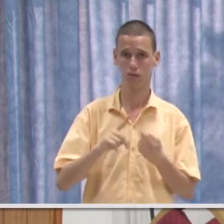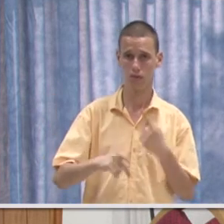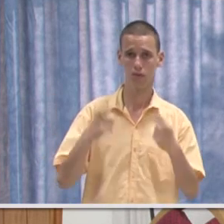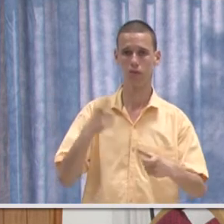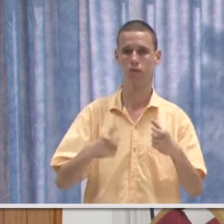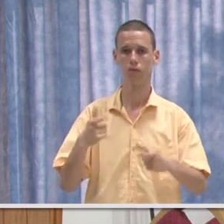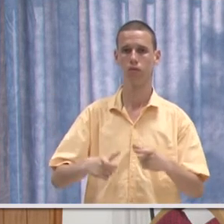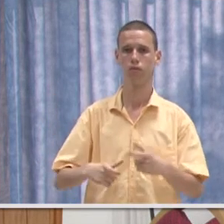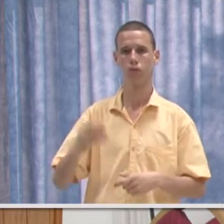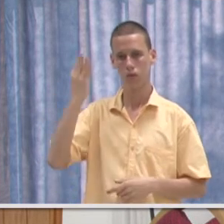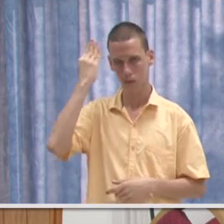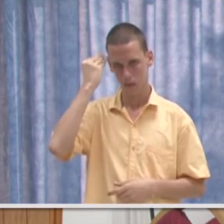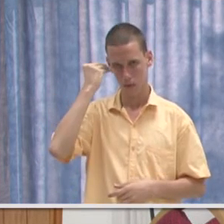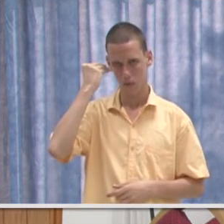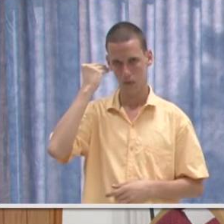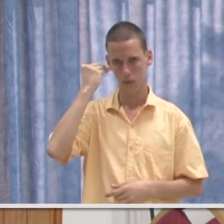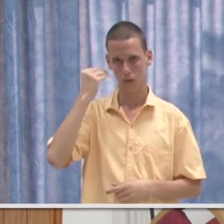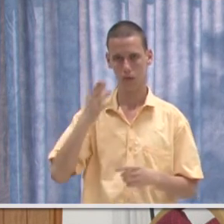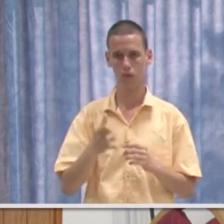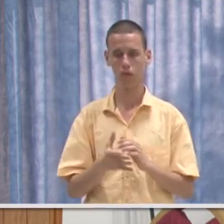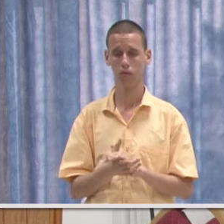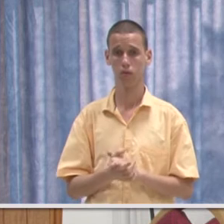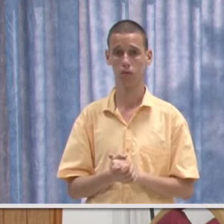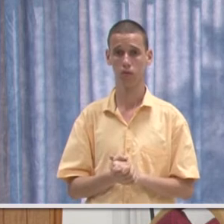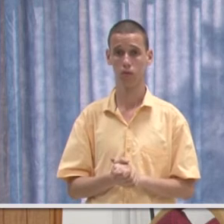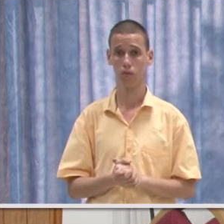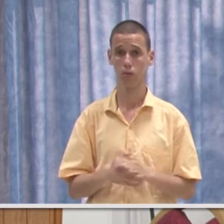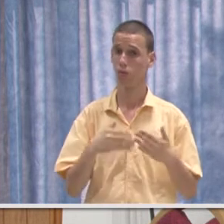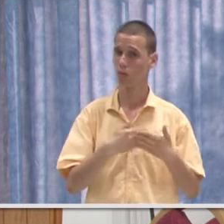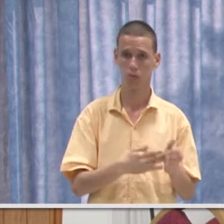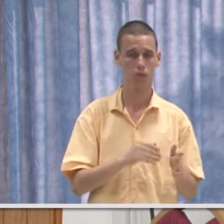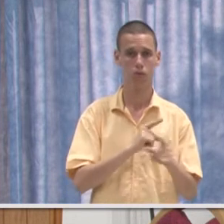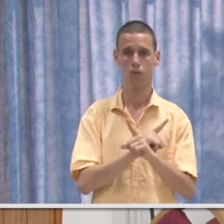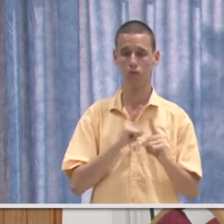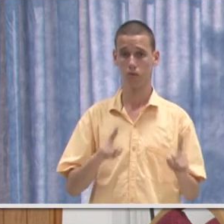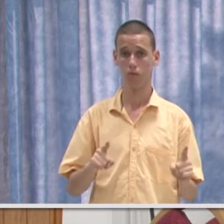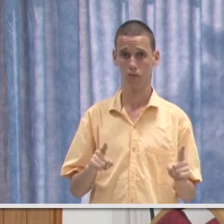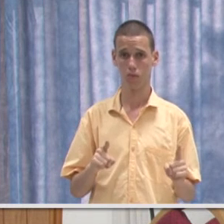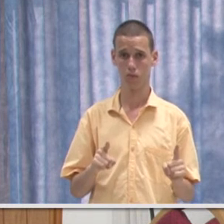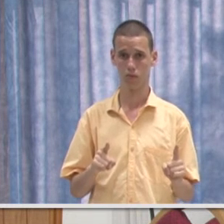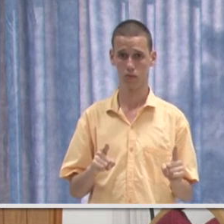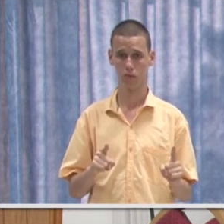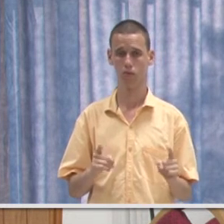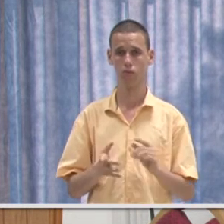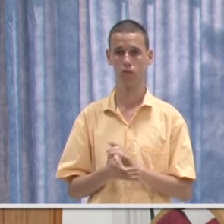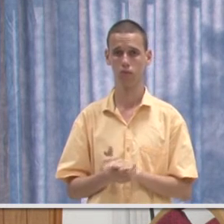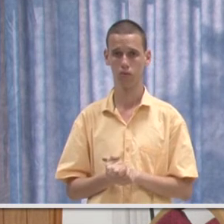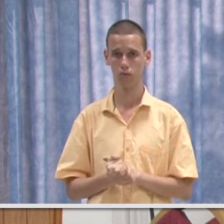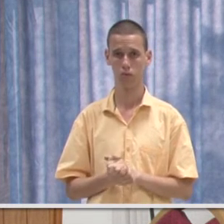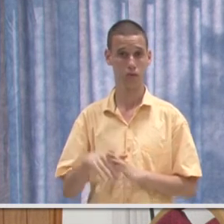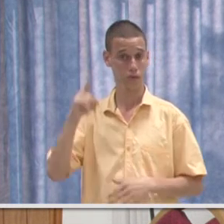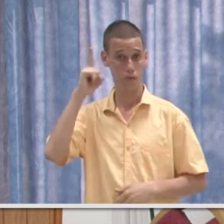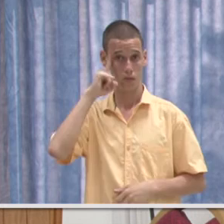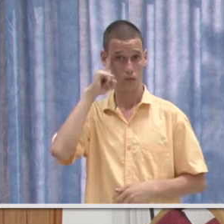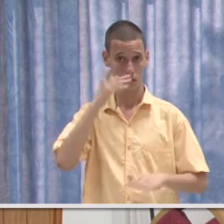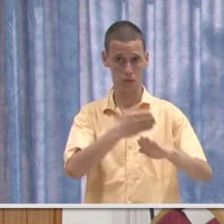comprend. Nous pas qu'à servir l'hôpital en soyale pour le moment. À cause clinique, nous peut servir l'hôpital en soyale pour